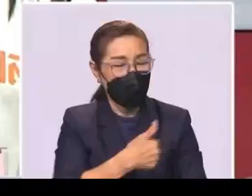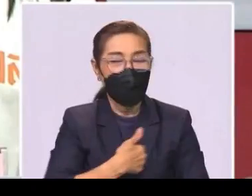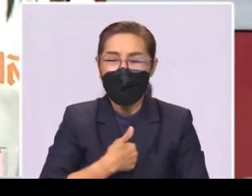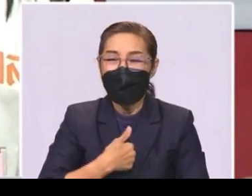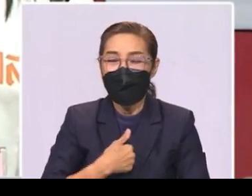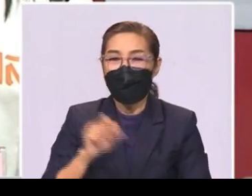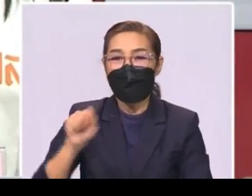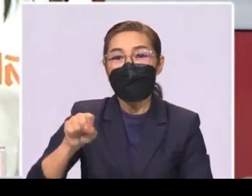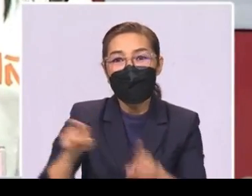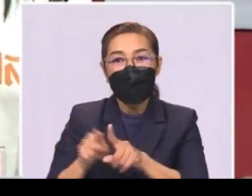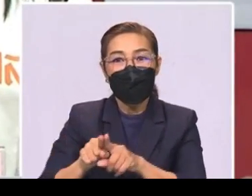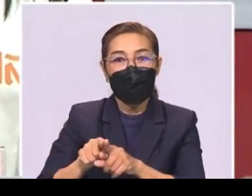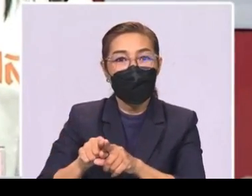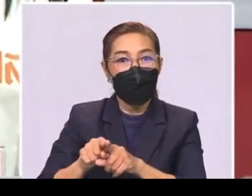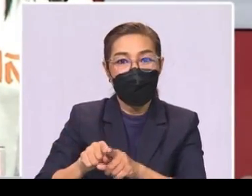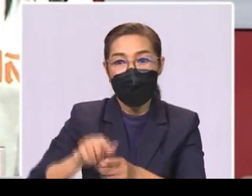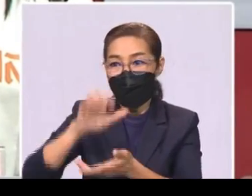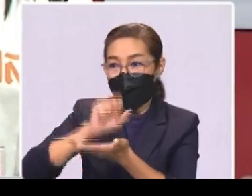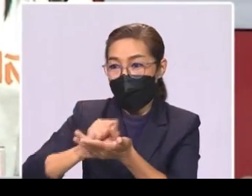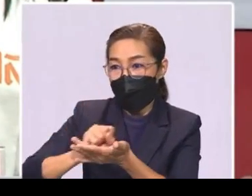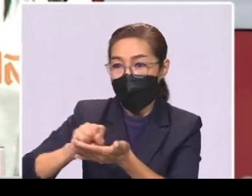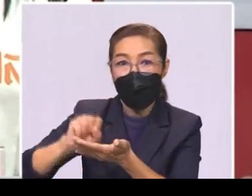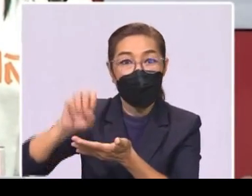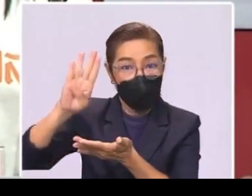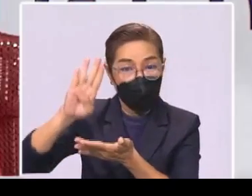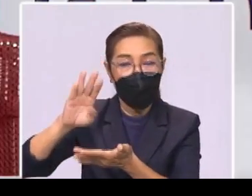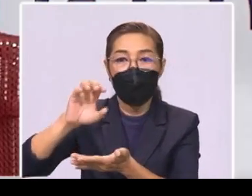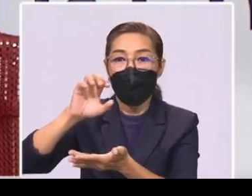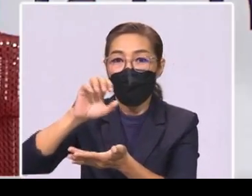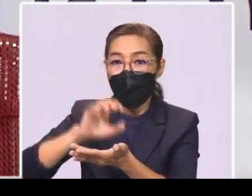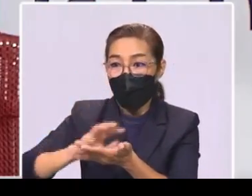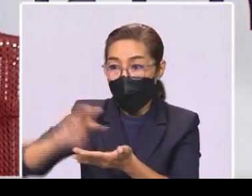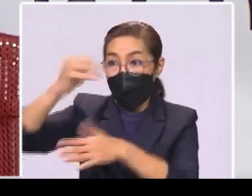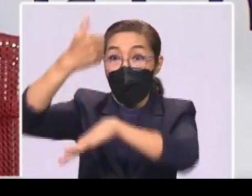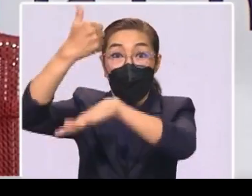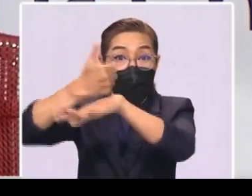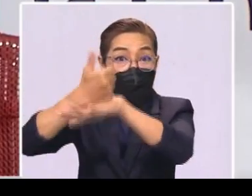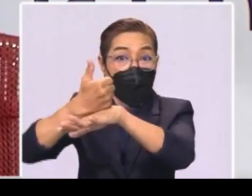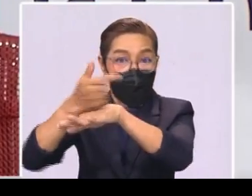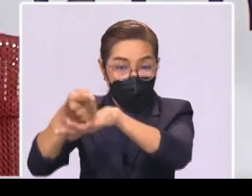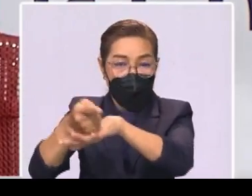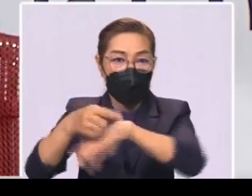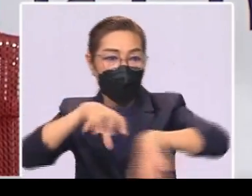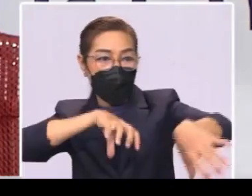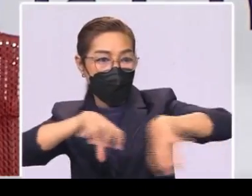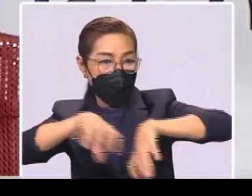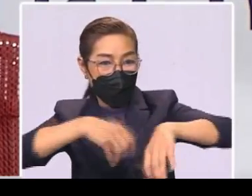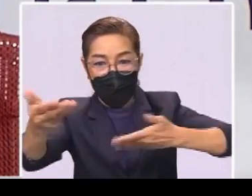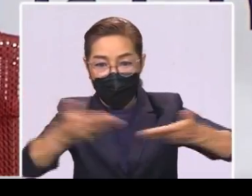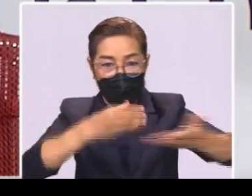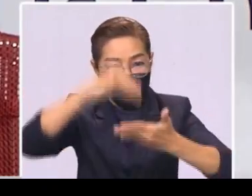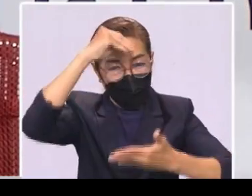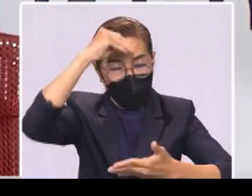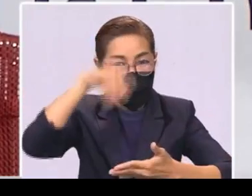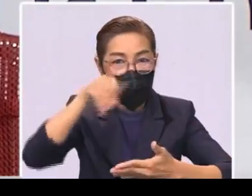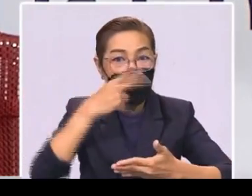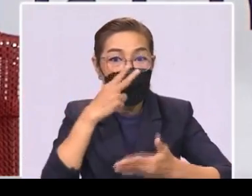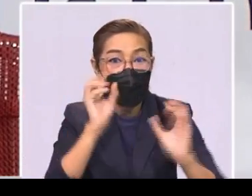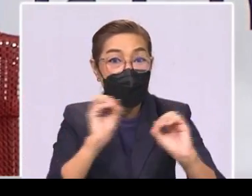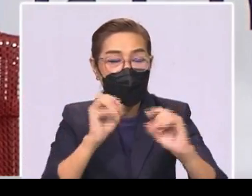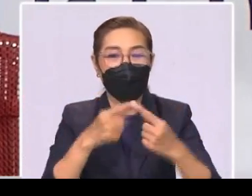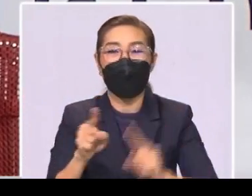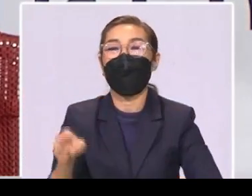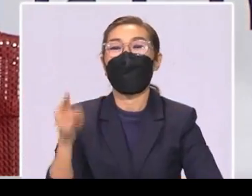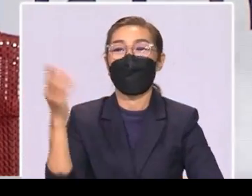เห็นระดับอธิการบดีไงมารับน้องแต่ว่าเกิจกรรมรับน้องเแเน่ารักดีอืเอ่อดรเอ้เนี่ยเขาก็